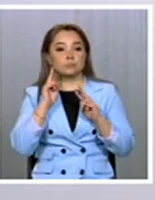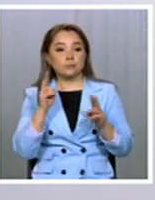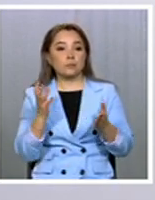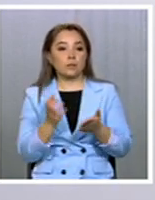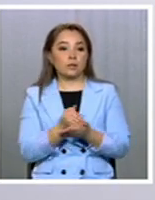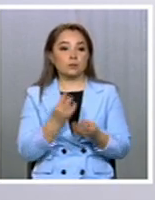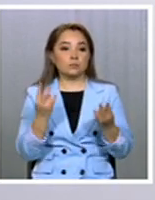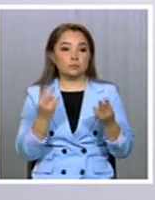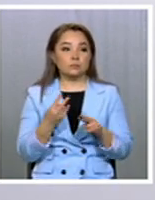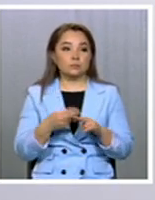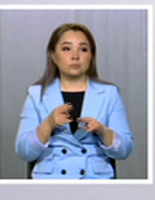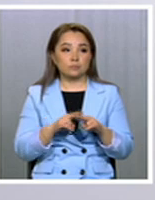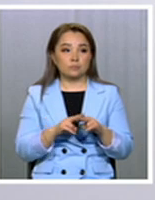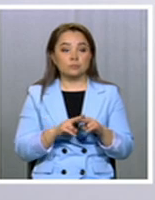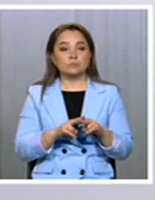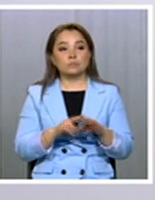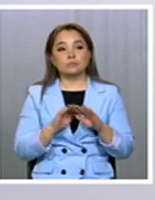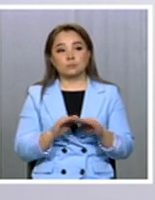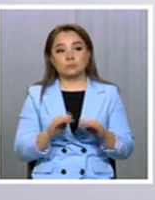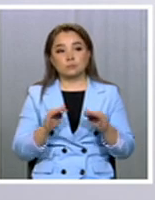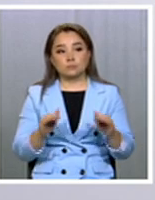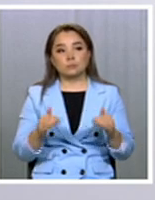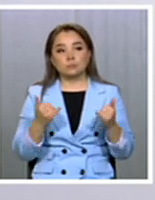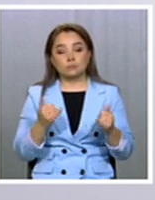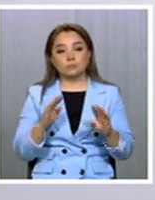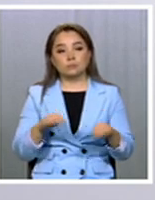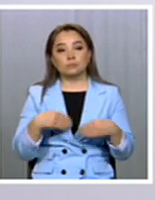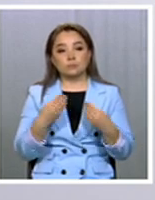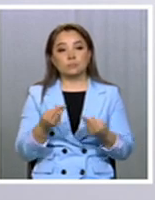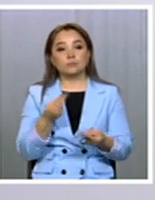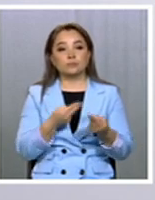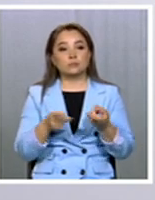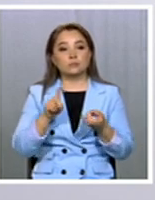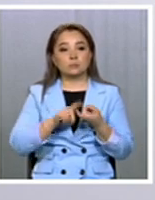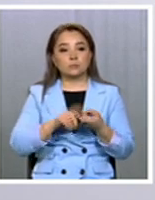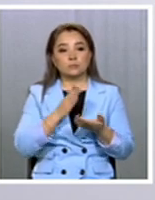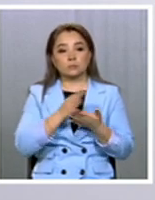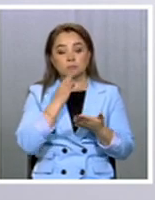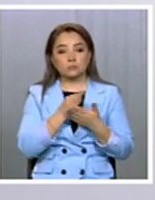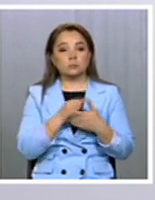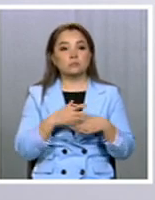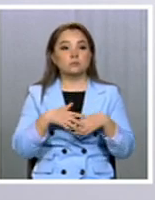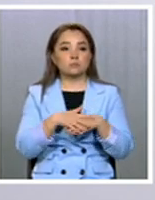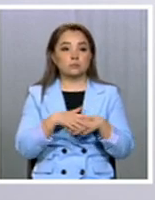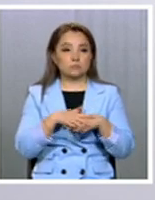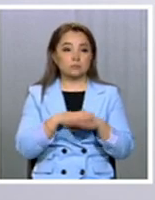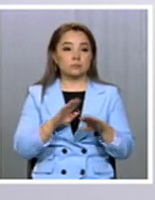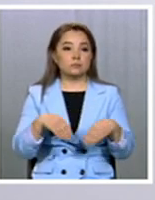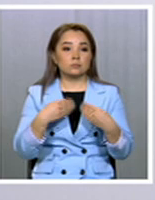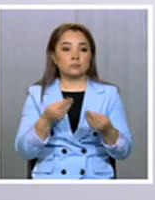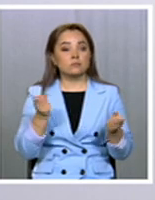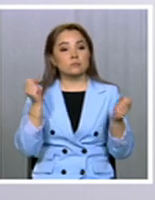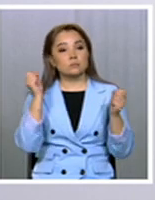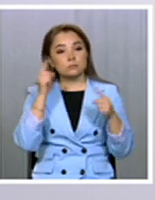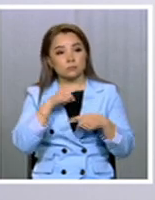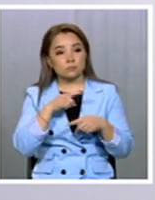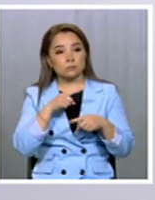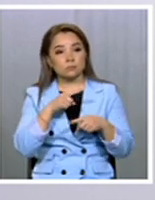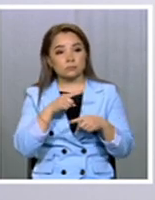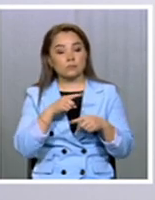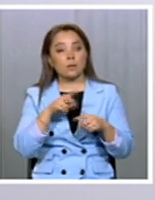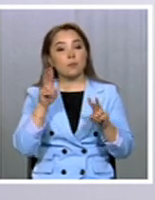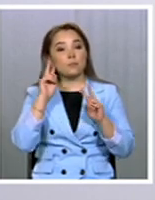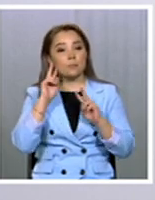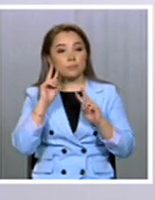табыңыз. Мінекей, балалар, біз берілген сурет арқылы есептің берілгенін анықтап,